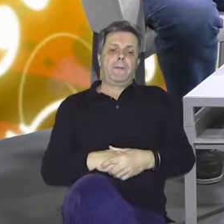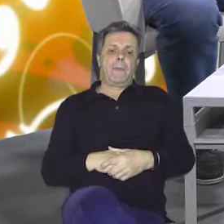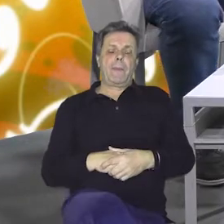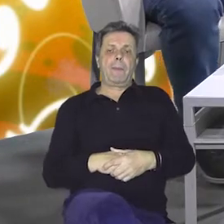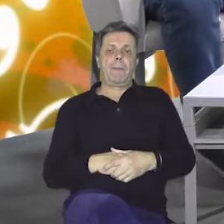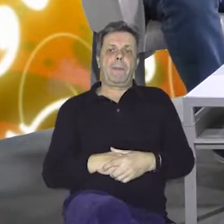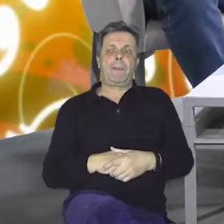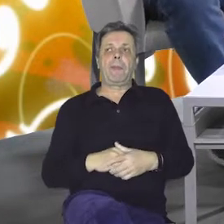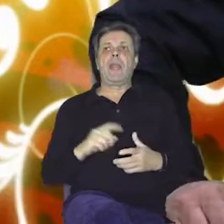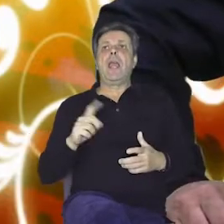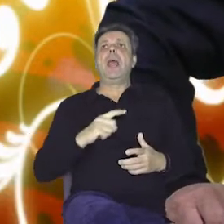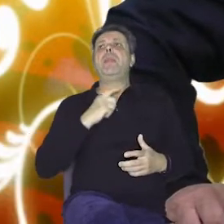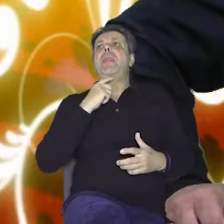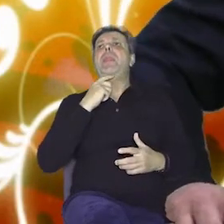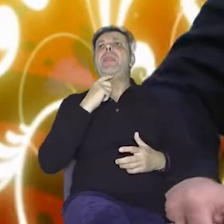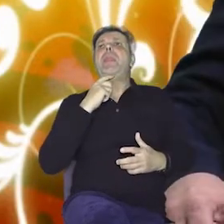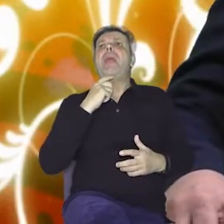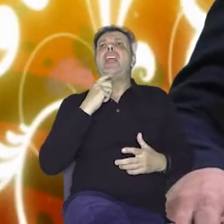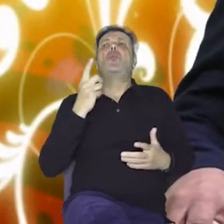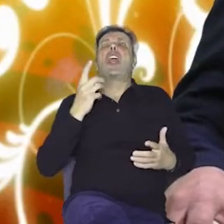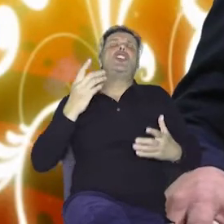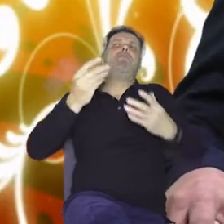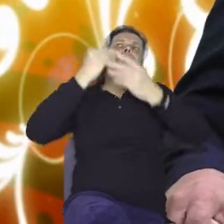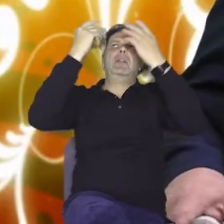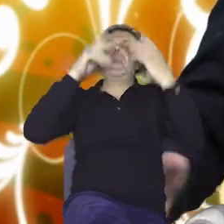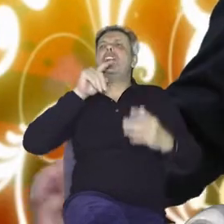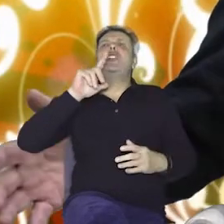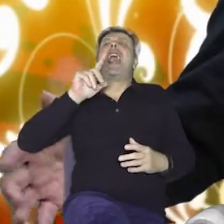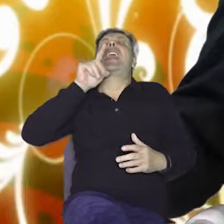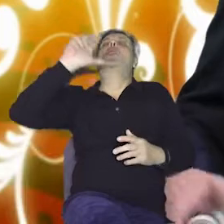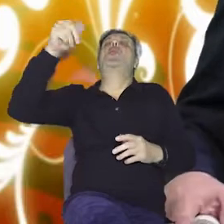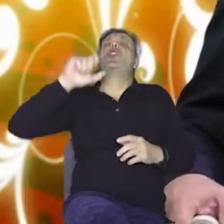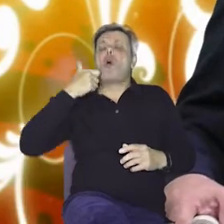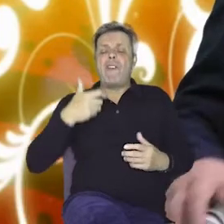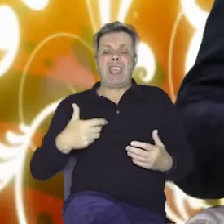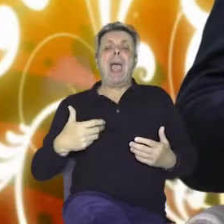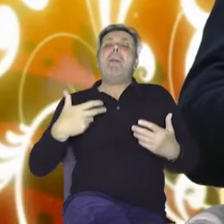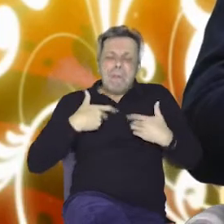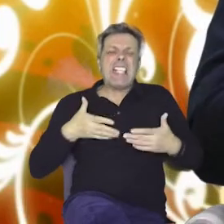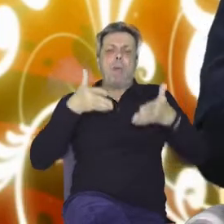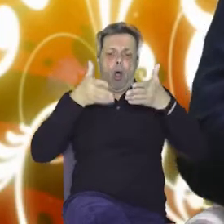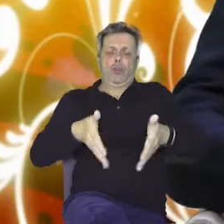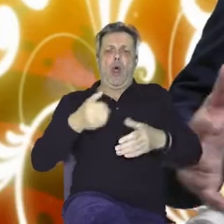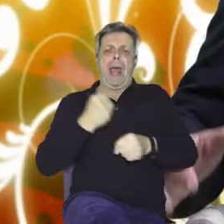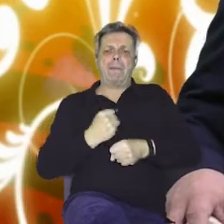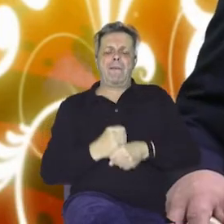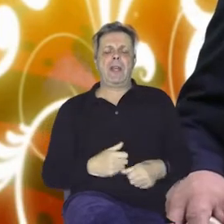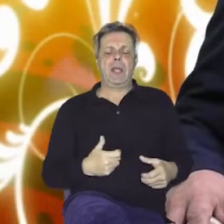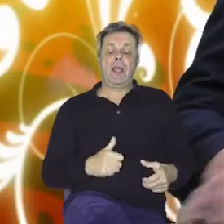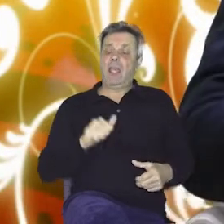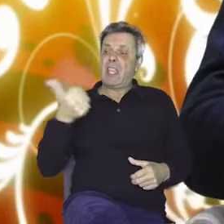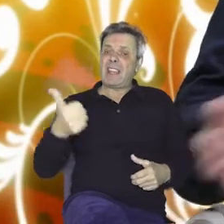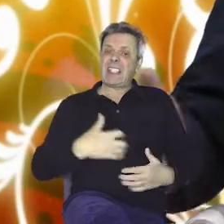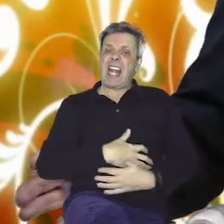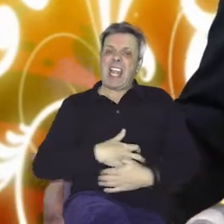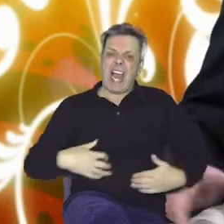neću reći primat, ali neki drugi čovjek da to uništi. To smo sve mi uništili. S jedne strane glad bacamo,